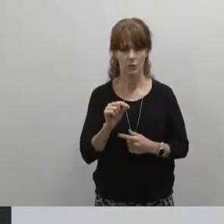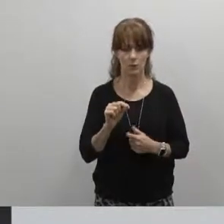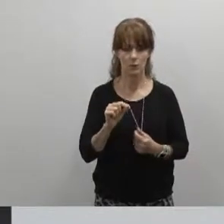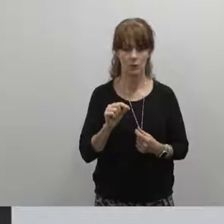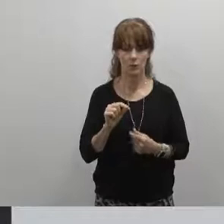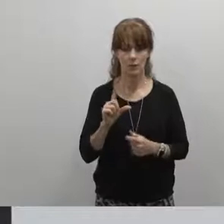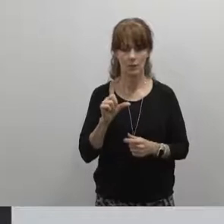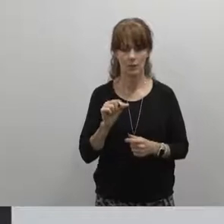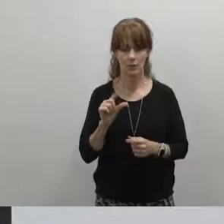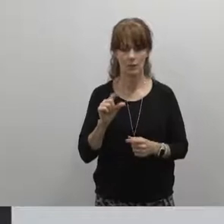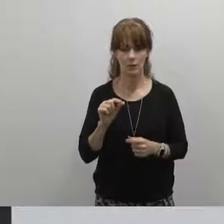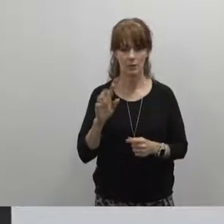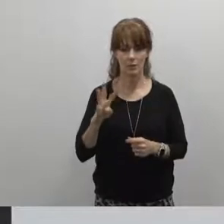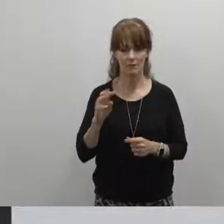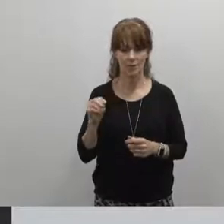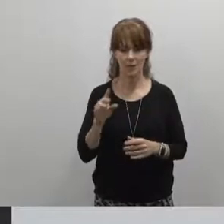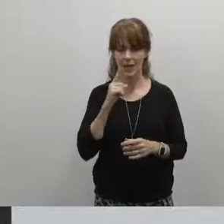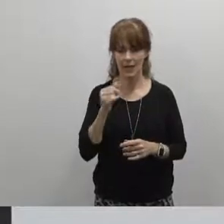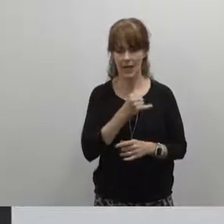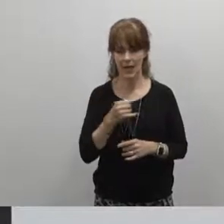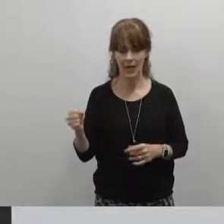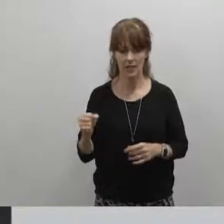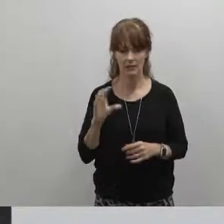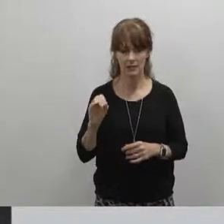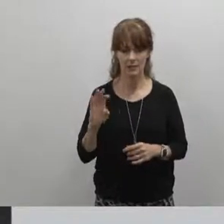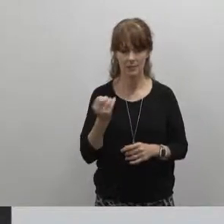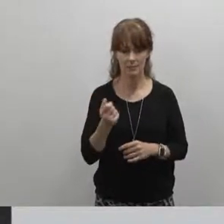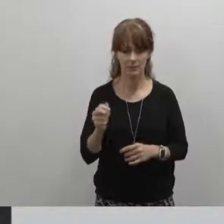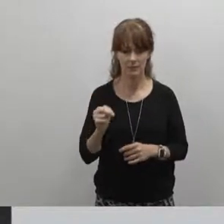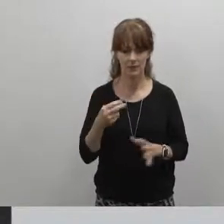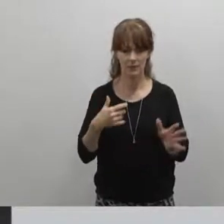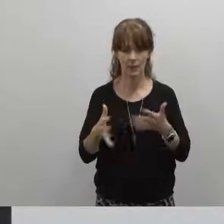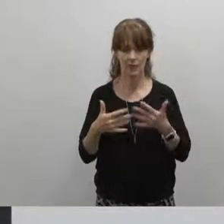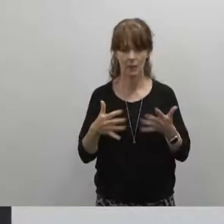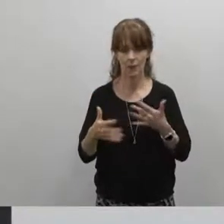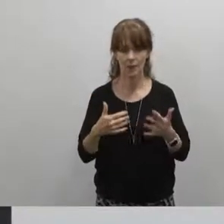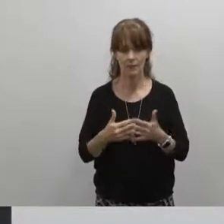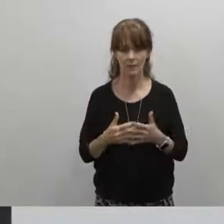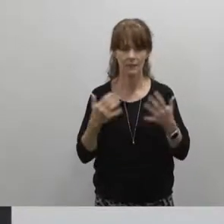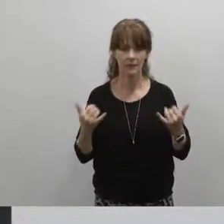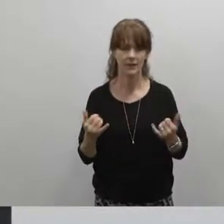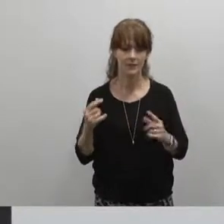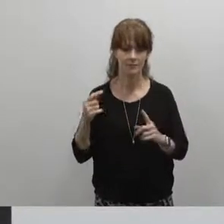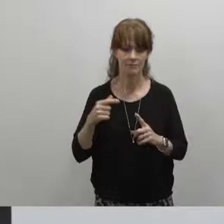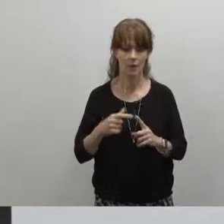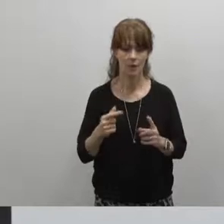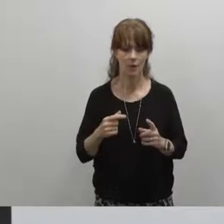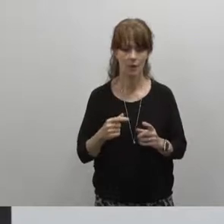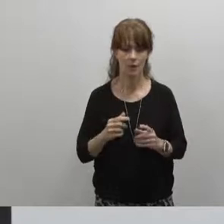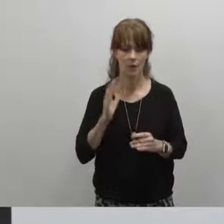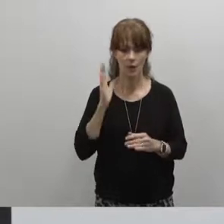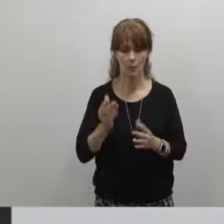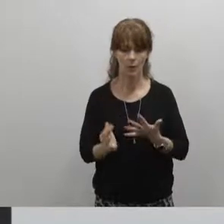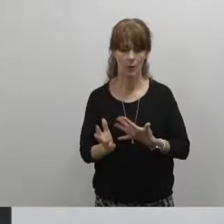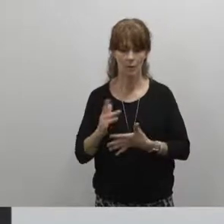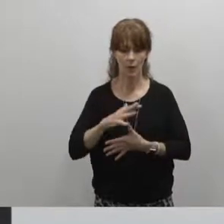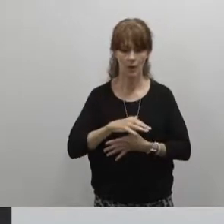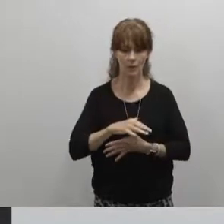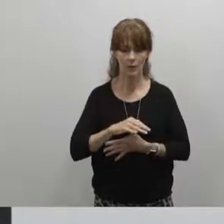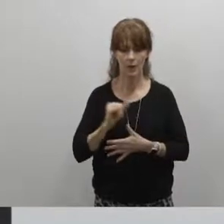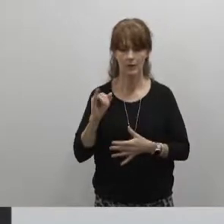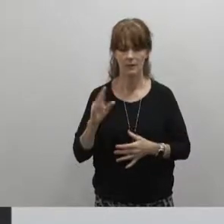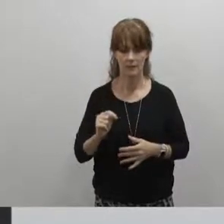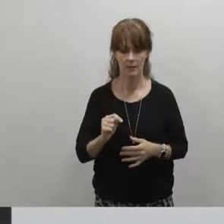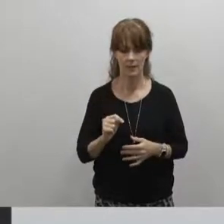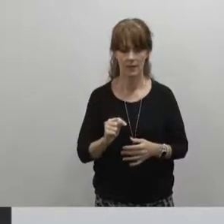Cô đáy cứ thà dương chẳng thuê dạng mấy cứ thà ở rừng dạ bì lòm phê chân nằm từ một tiết nữa. Cứ thà ở việc bọc gọp tư sọp chấp bắp đầm